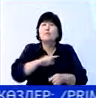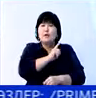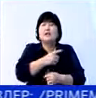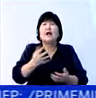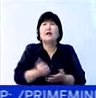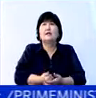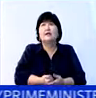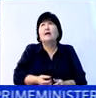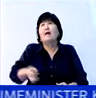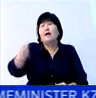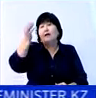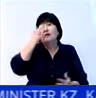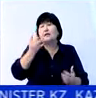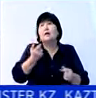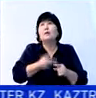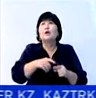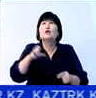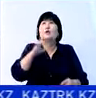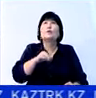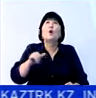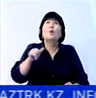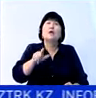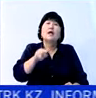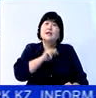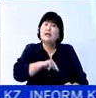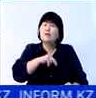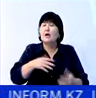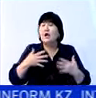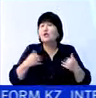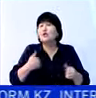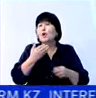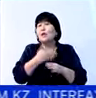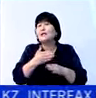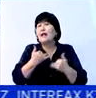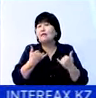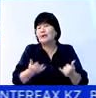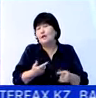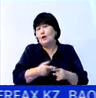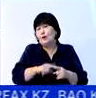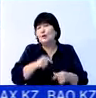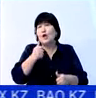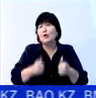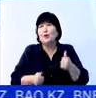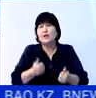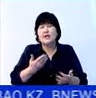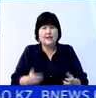Еске алып кетуіміз керек, София өтегенінің еңбегін денсаулық саласындағы. Осы турнирді мына